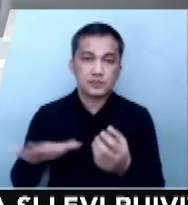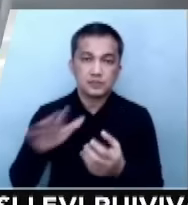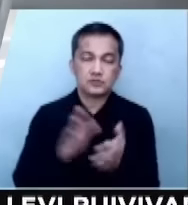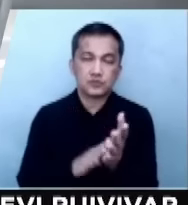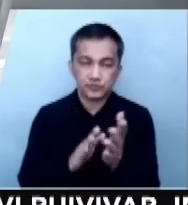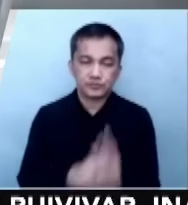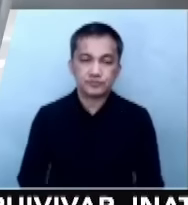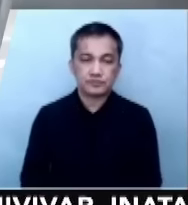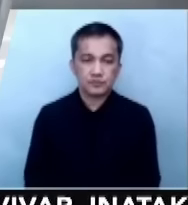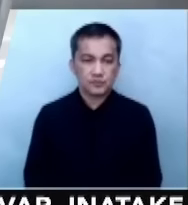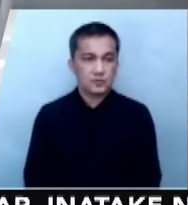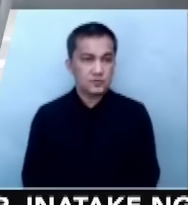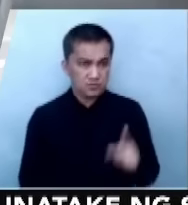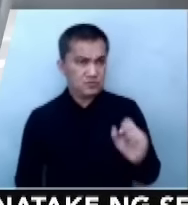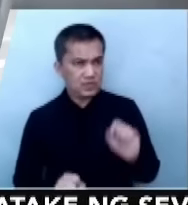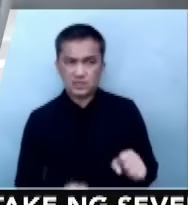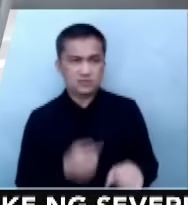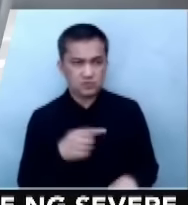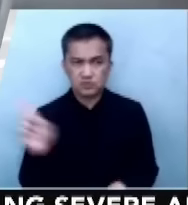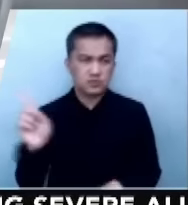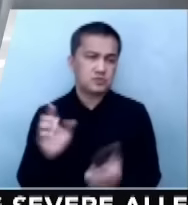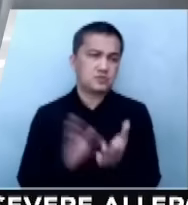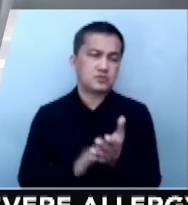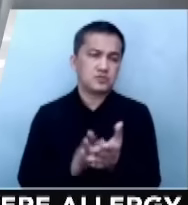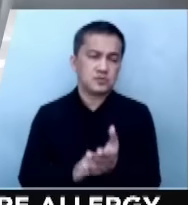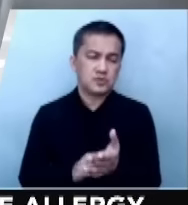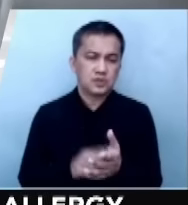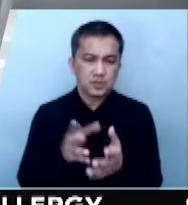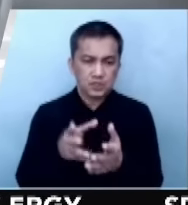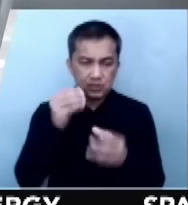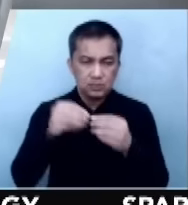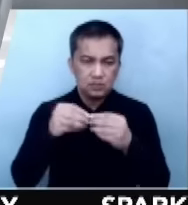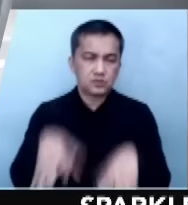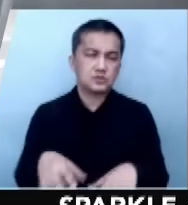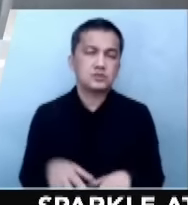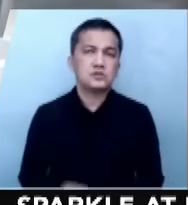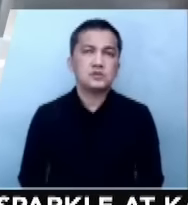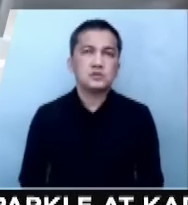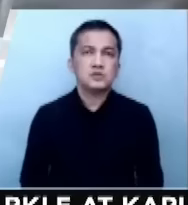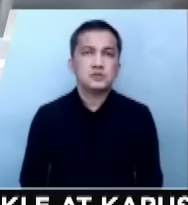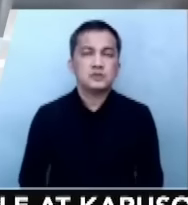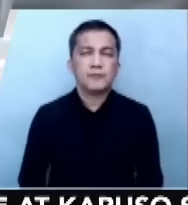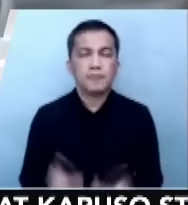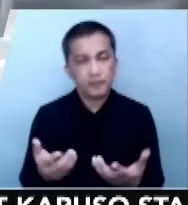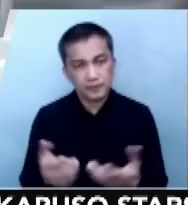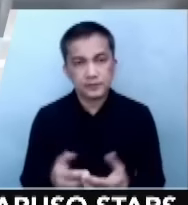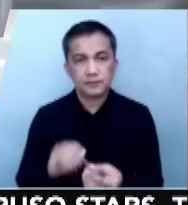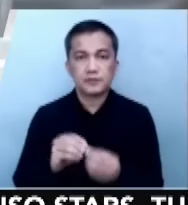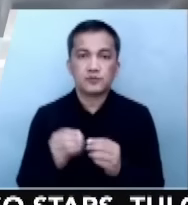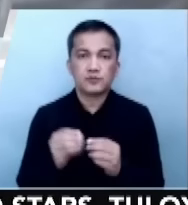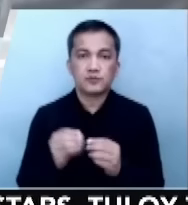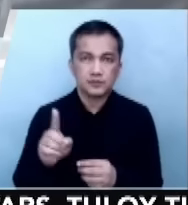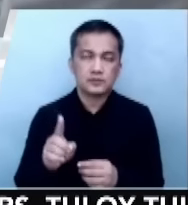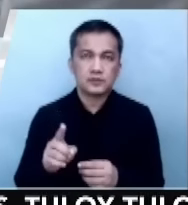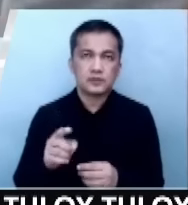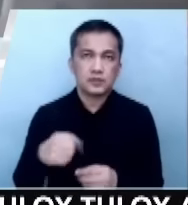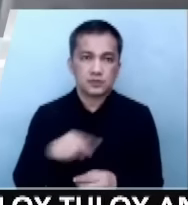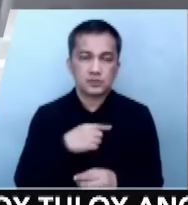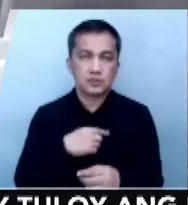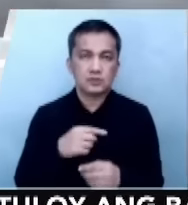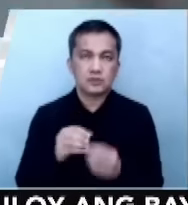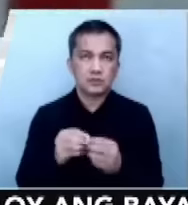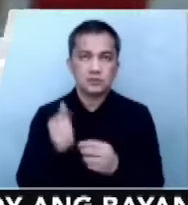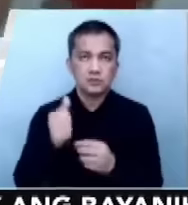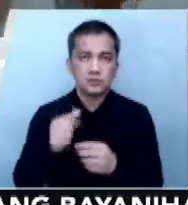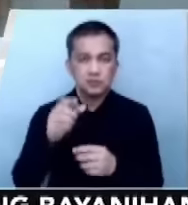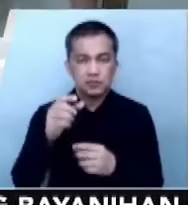may Kaya sana Pumasok na sila because the learning loss is very and nga number one isa tayo sa pinakamaraming nam na klase sa